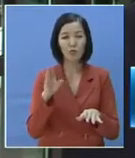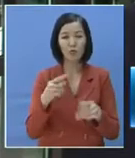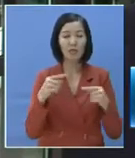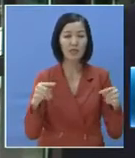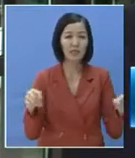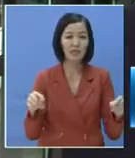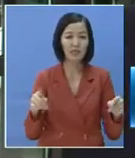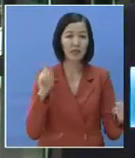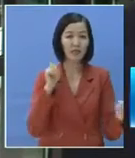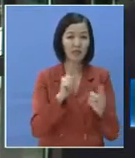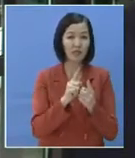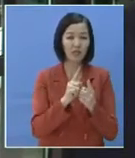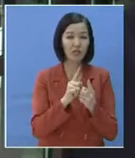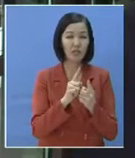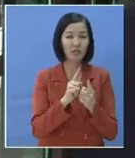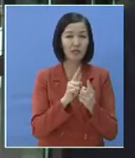различные